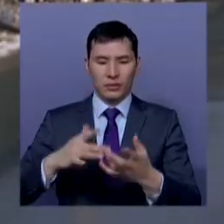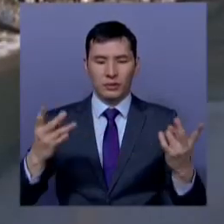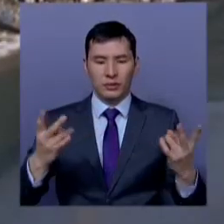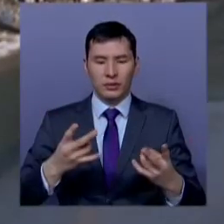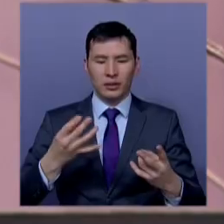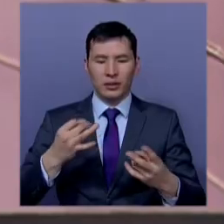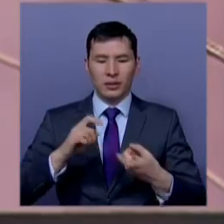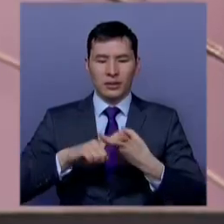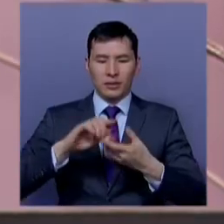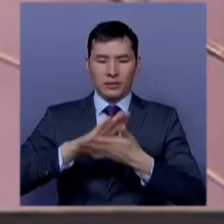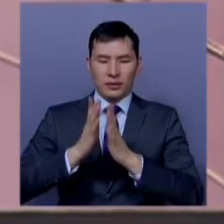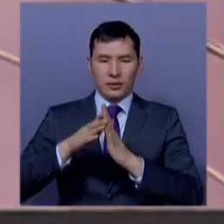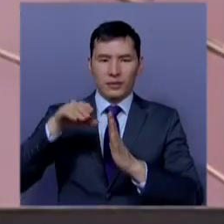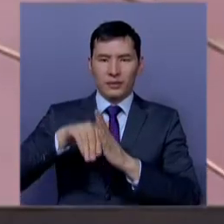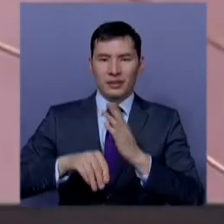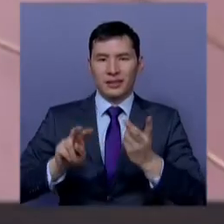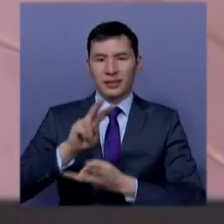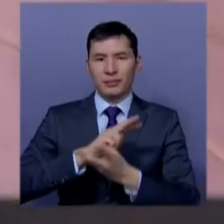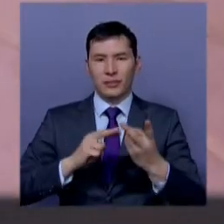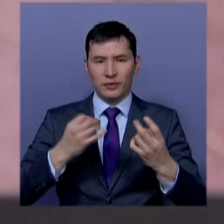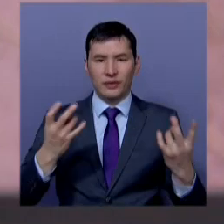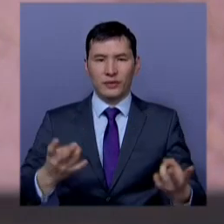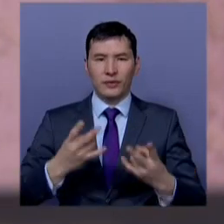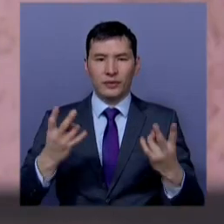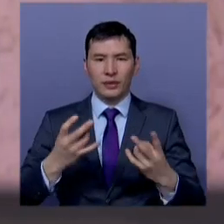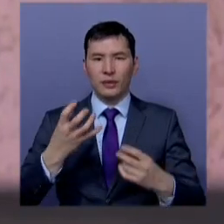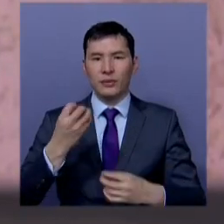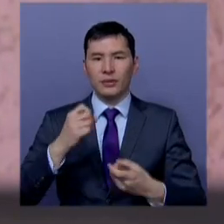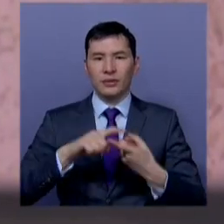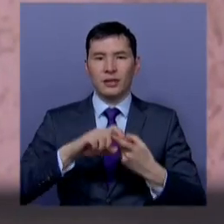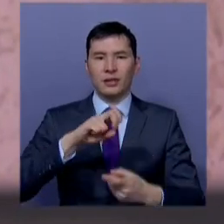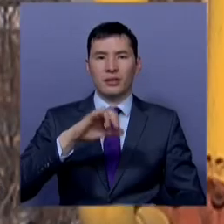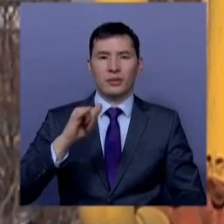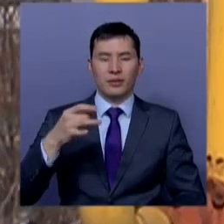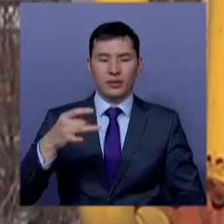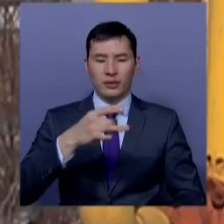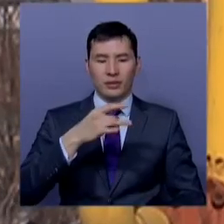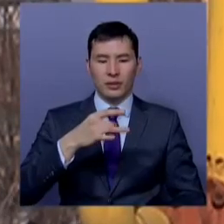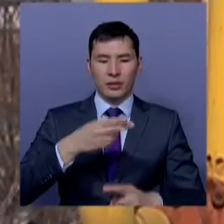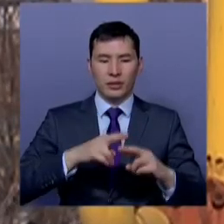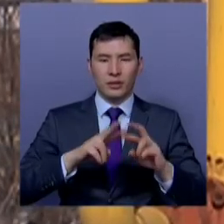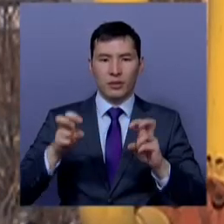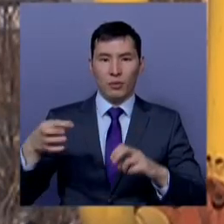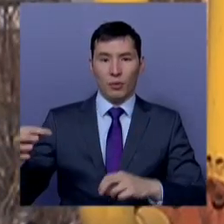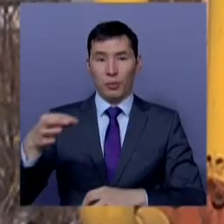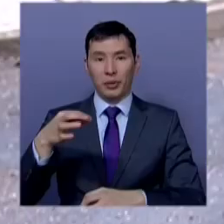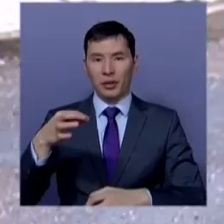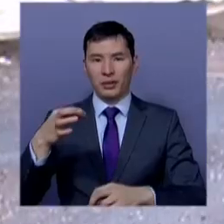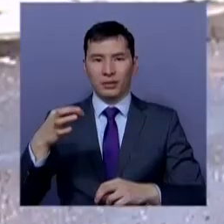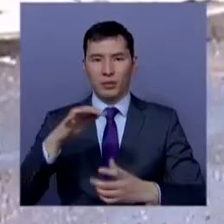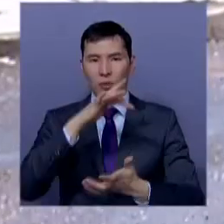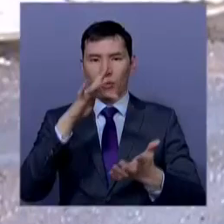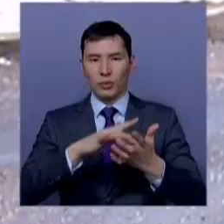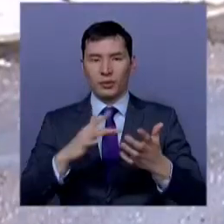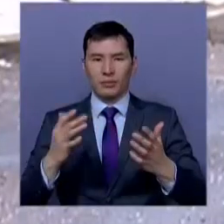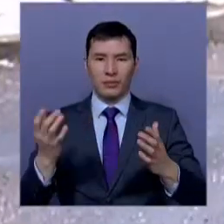қажетті заңнамалық өзгерістер енгізу бойынша жұмыс жүргізуде. Атап айтқанда, Алатау ауданындағы облыс аумағынан қалаға қосылған жер телімдерінің қызыл